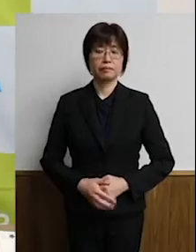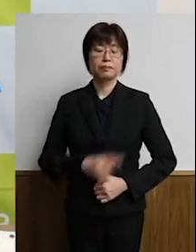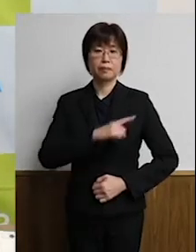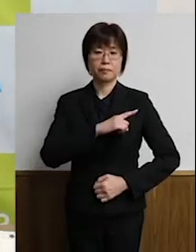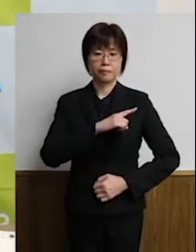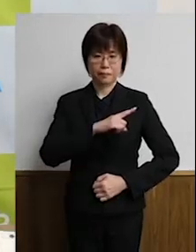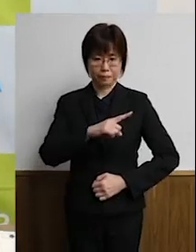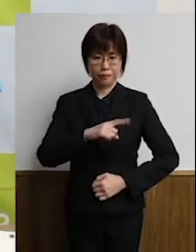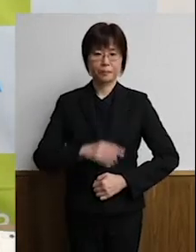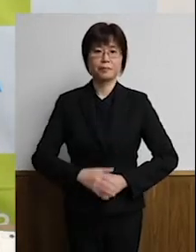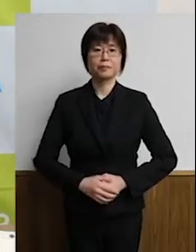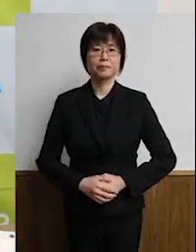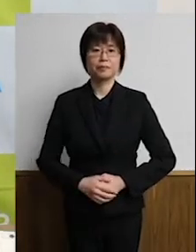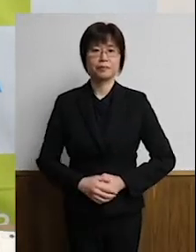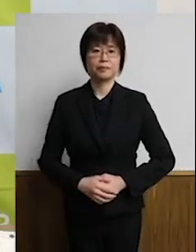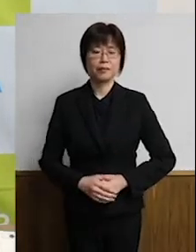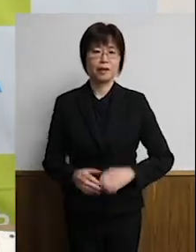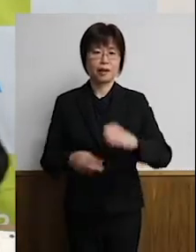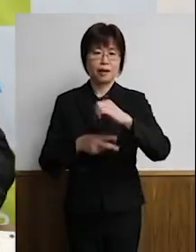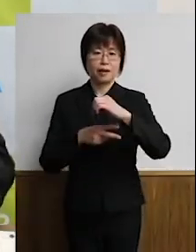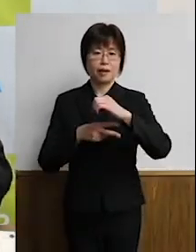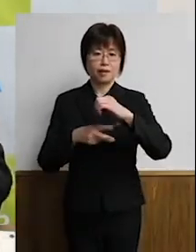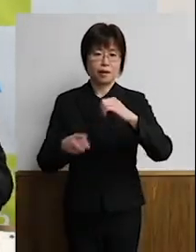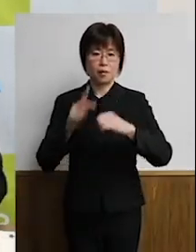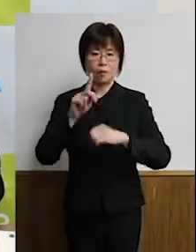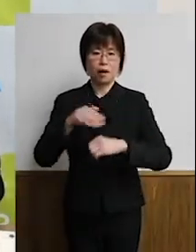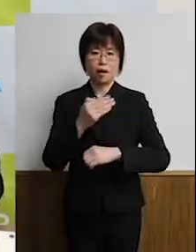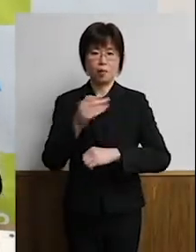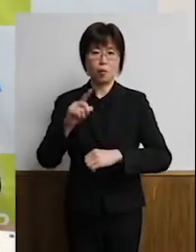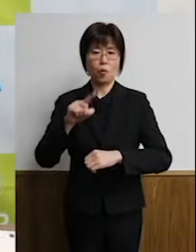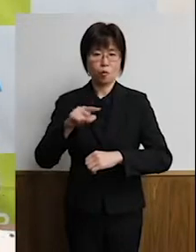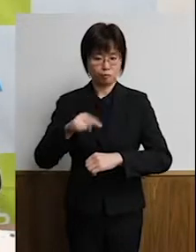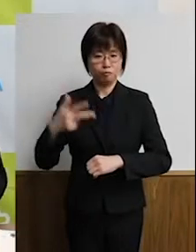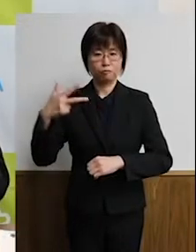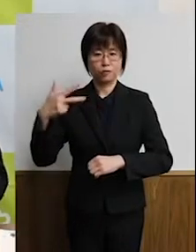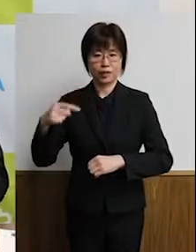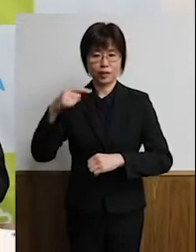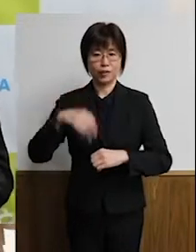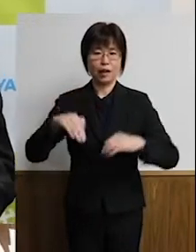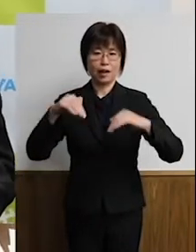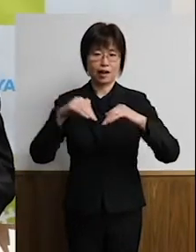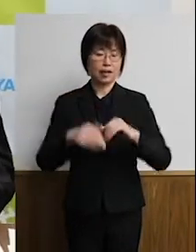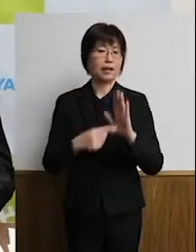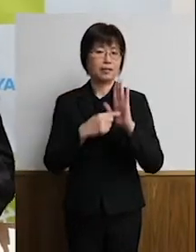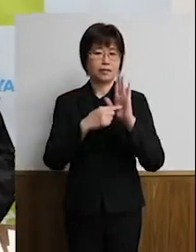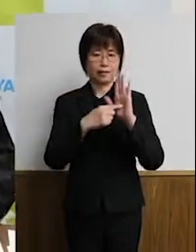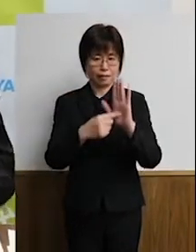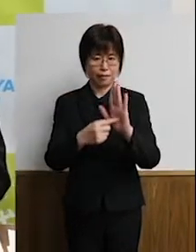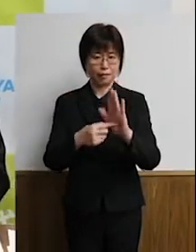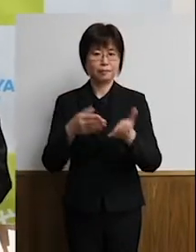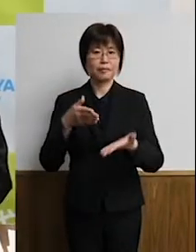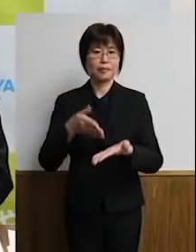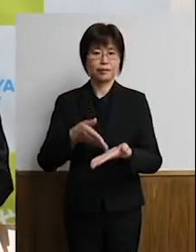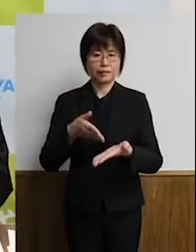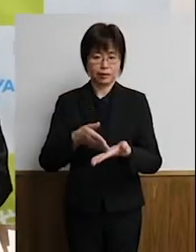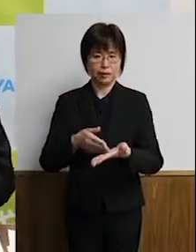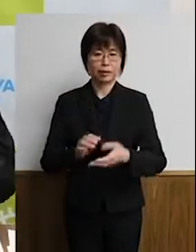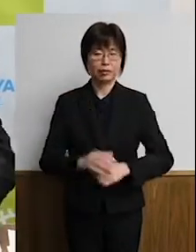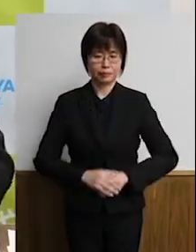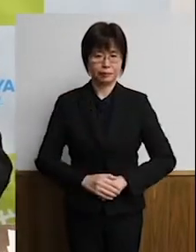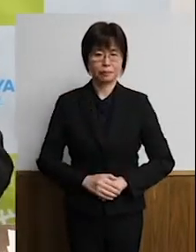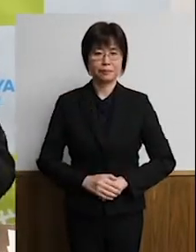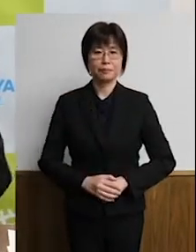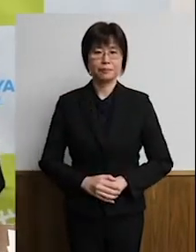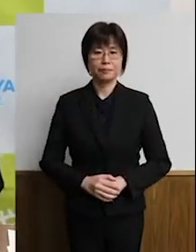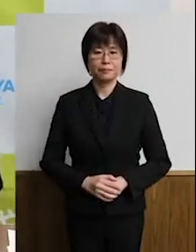まずはじめにですね、ゼロカーボンシティ深谷宣言につきまして説明をさせていただきます。資料の1